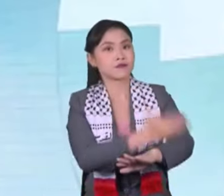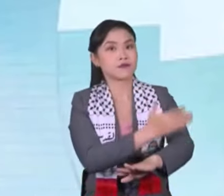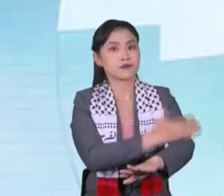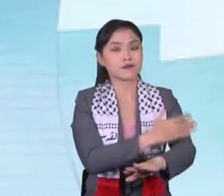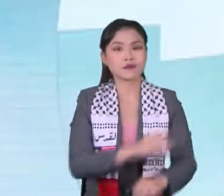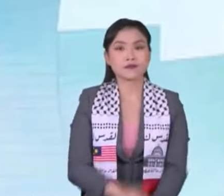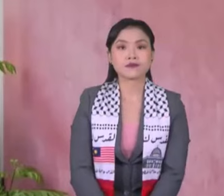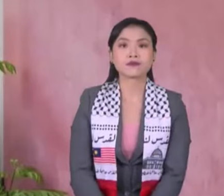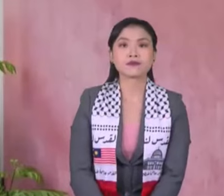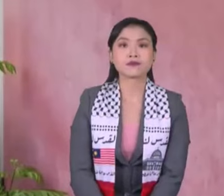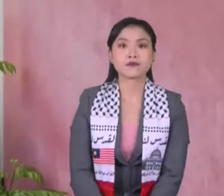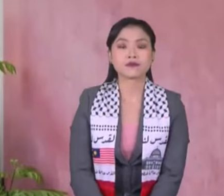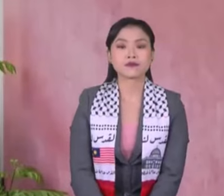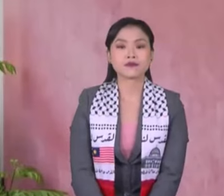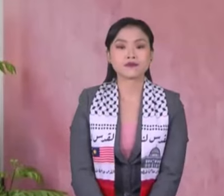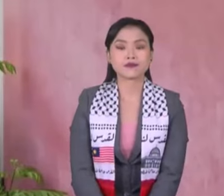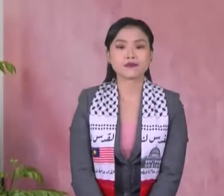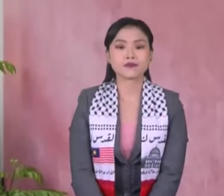pulih.